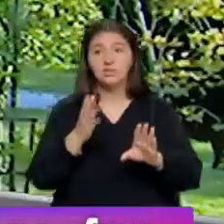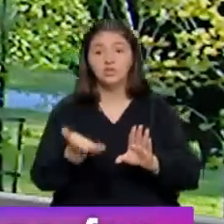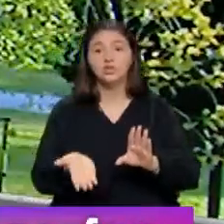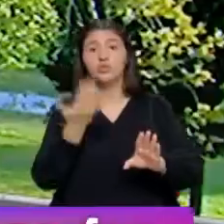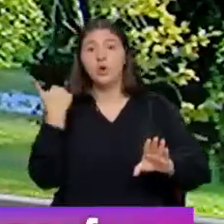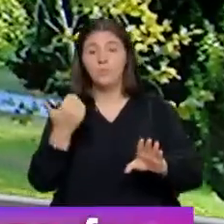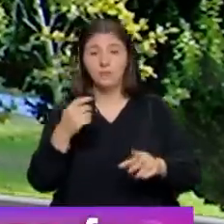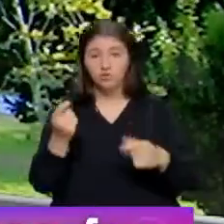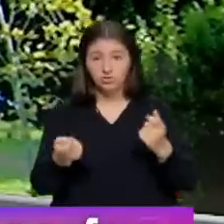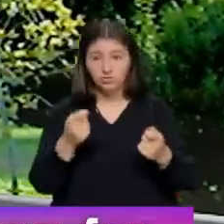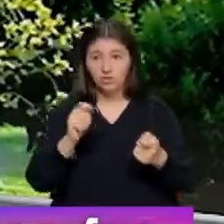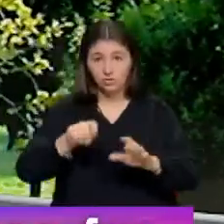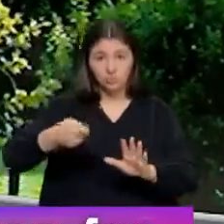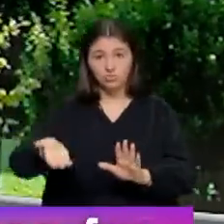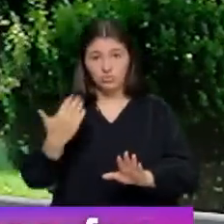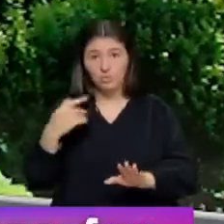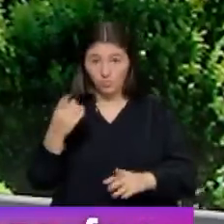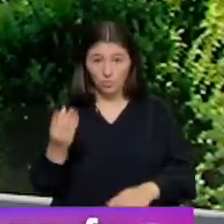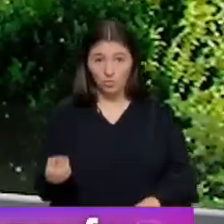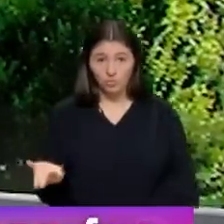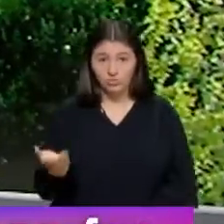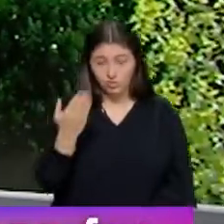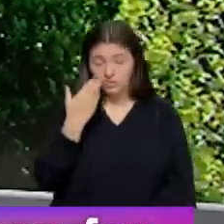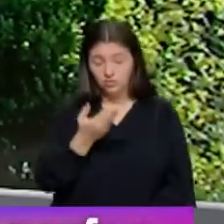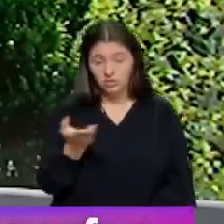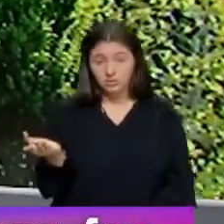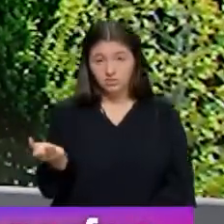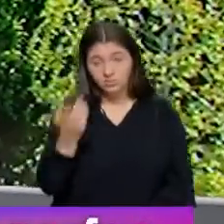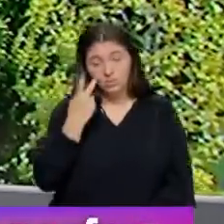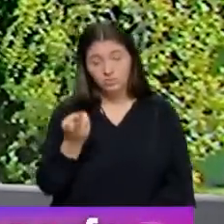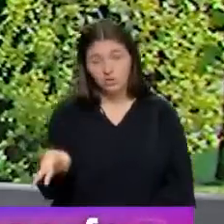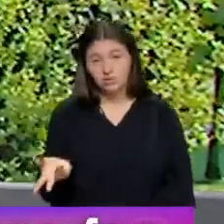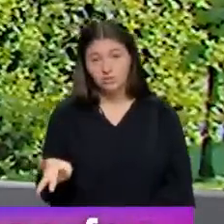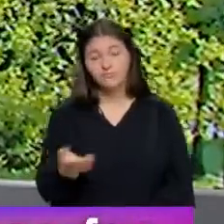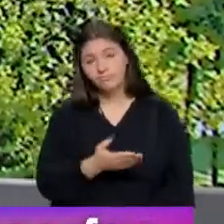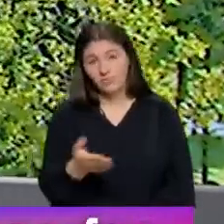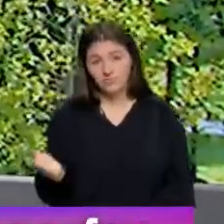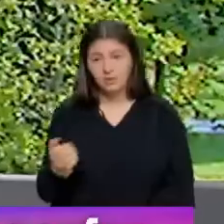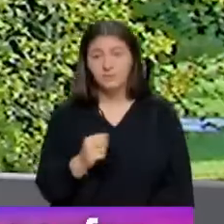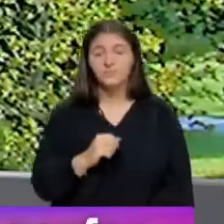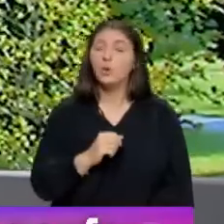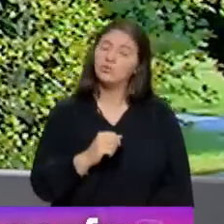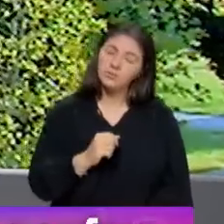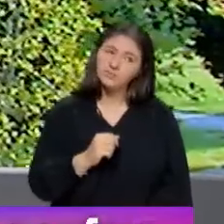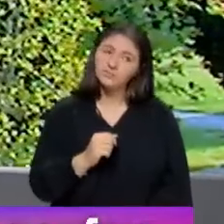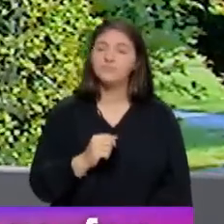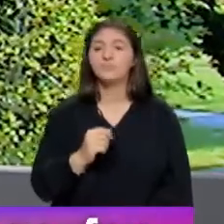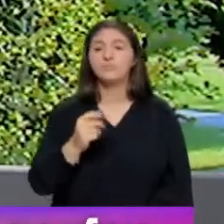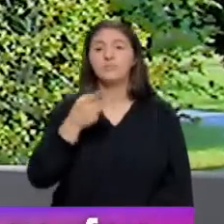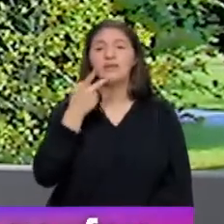sökmeye mi çalışacak ki oldu bu izleyeceksiniz göreceksiniz devam edelim o zaman